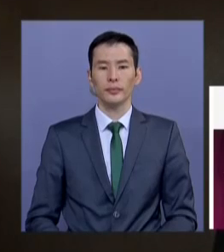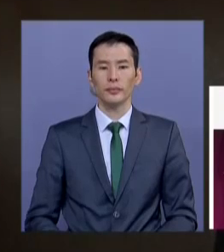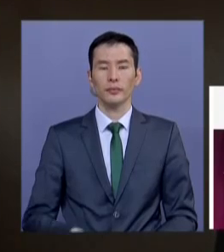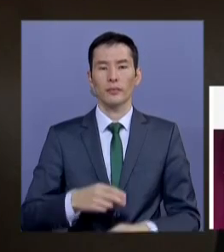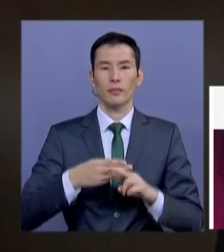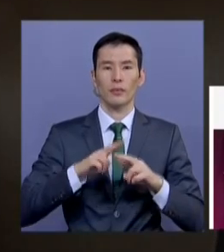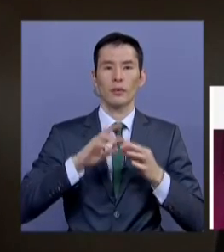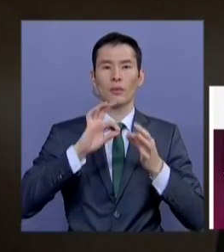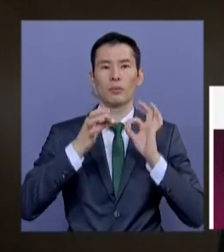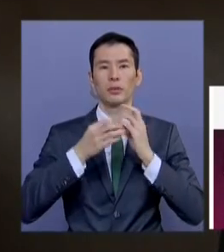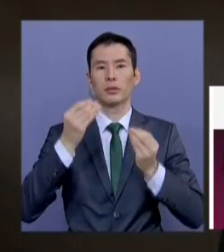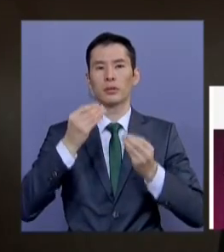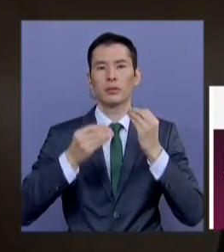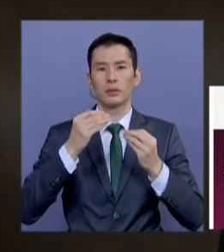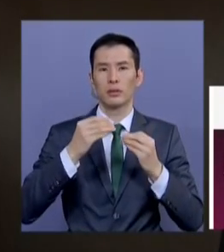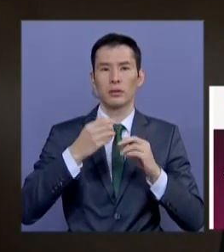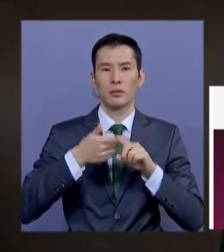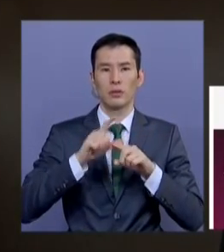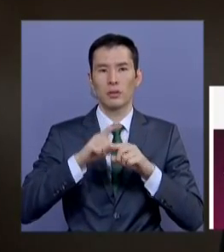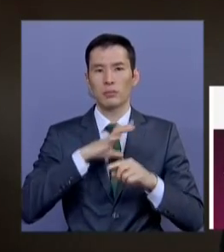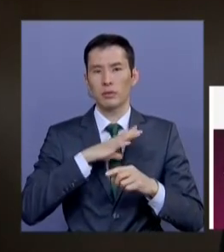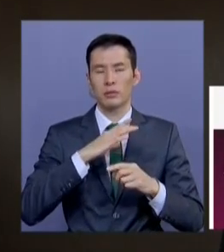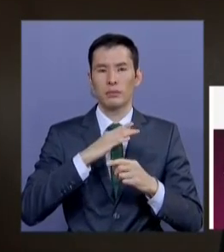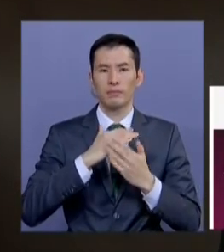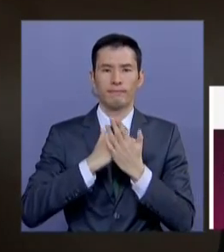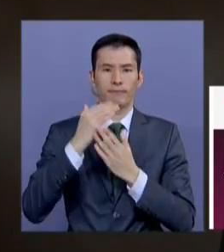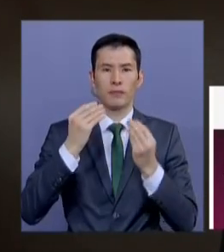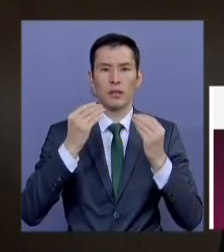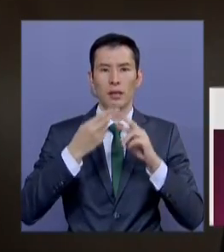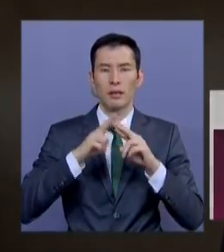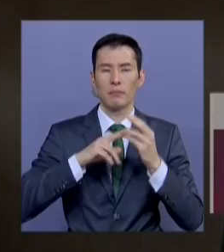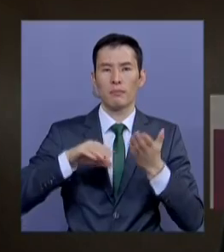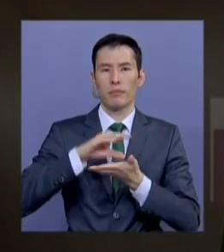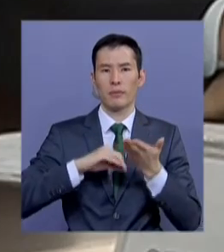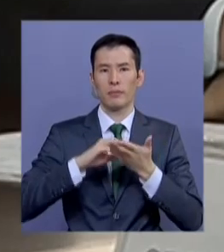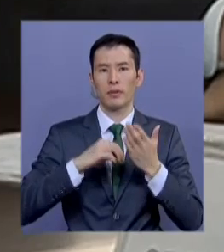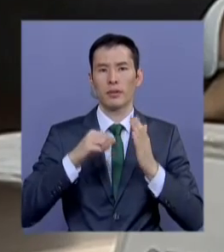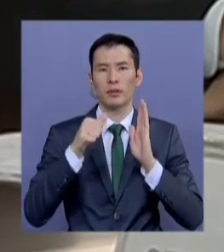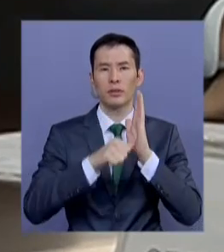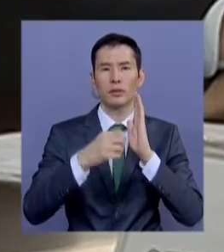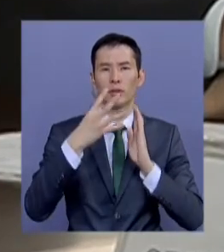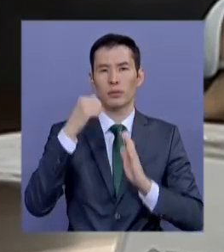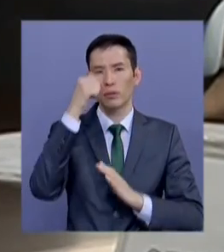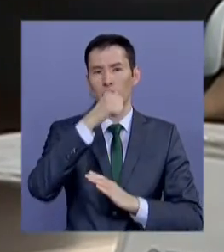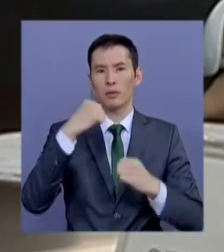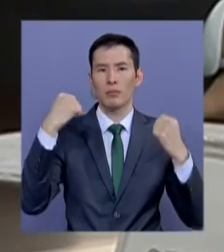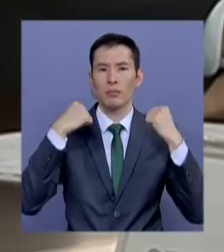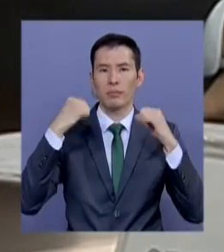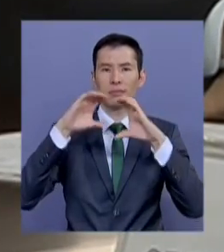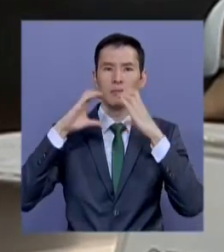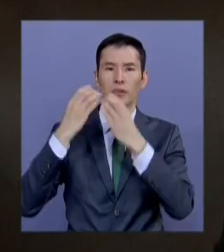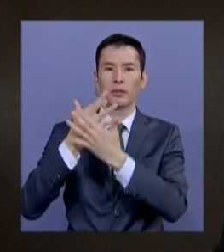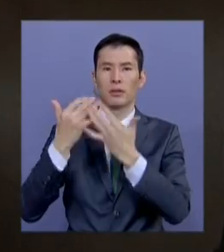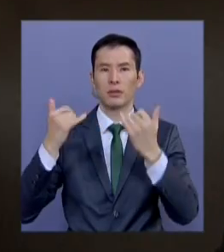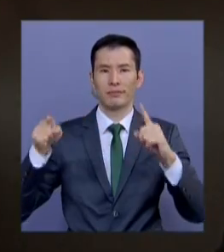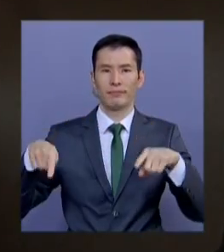Алғашқы Олимпиада ойындары бізде өте жоғары деңгейде өтті. Біз сол жетістікті қайталағымыз келеді. 60 жылдары салынған спорттық нысандарды да жаңартып